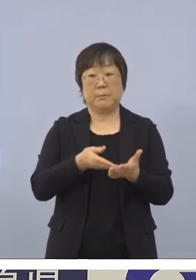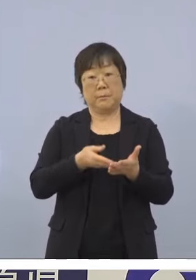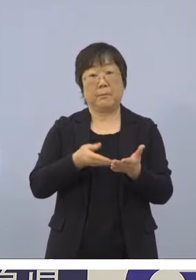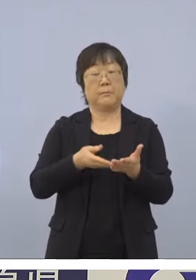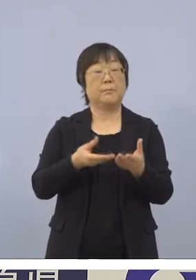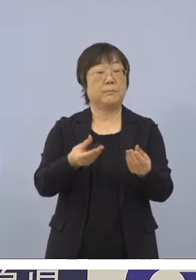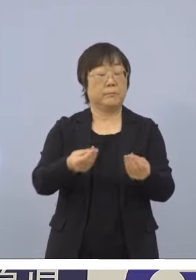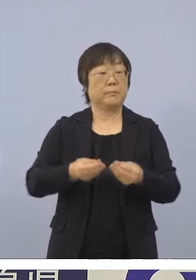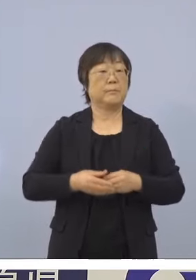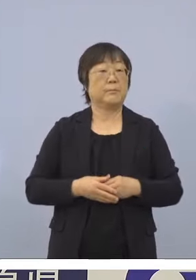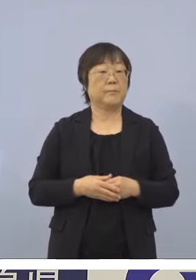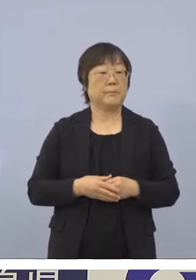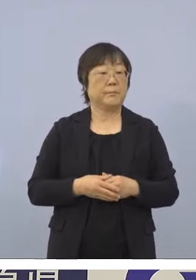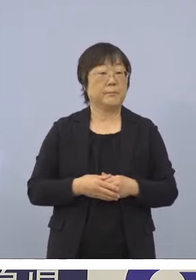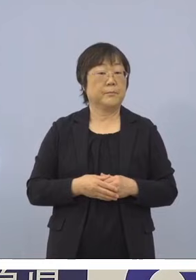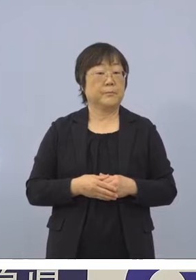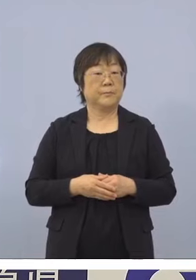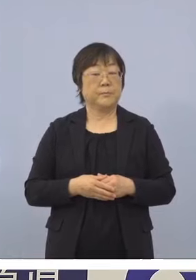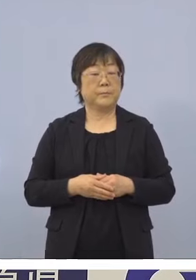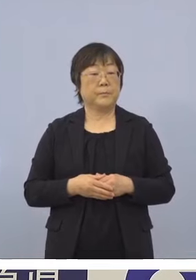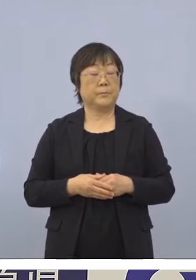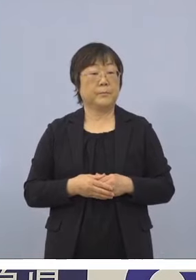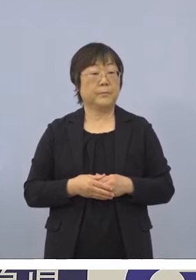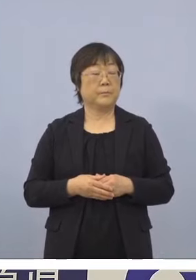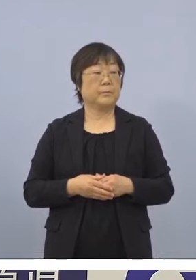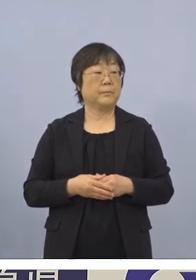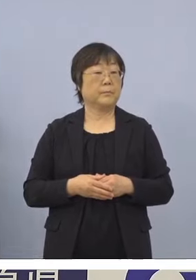ありがとうございます。